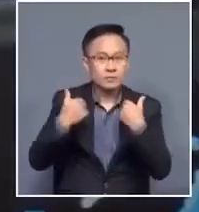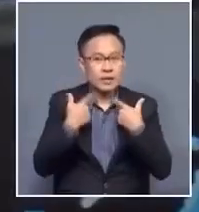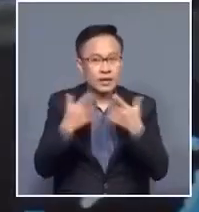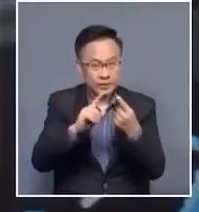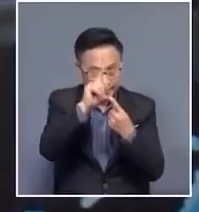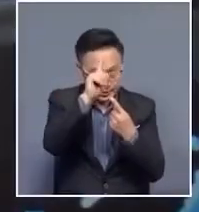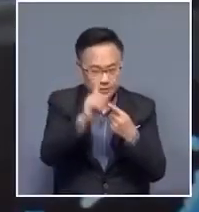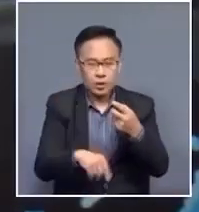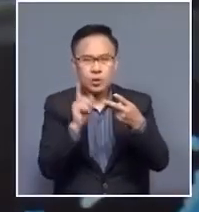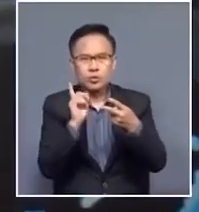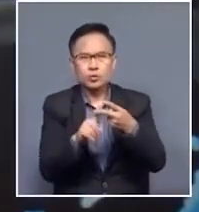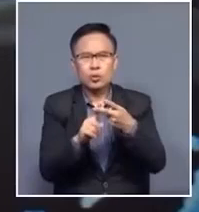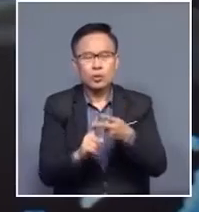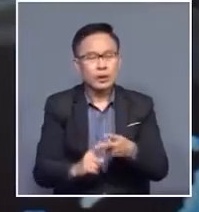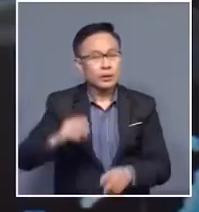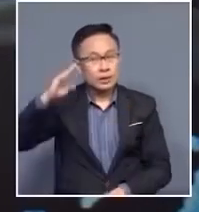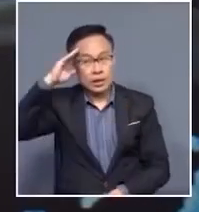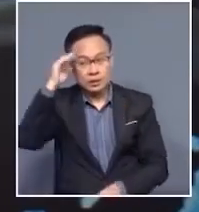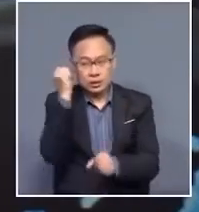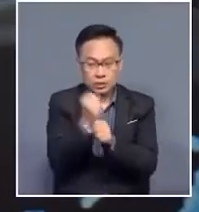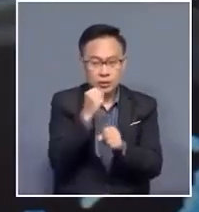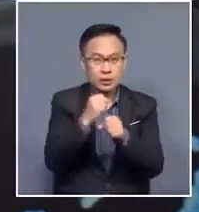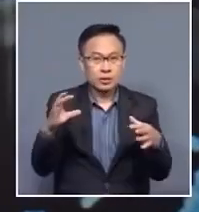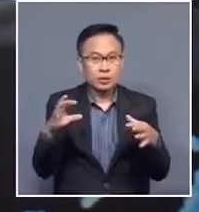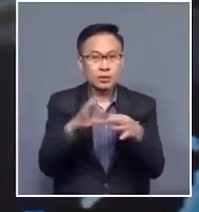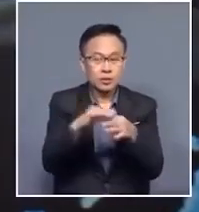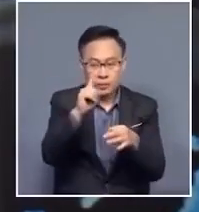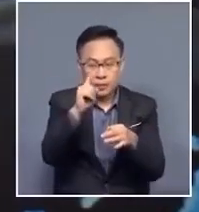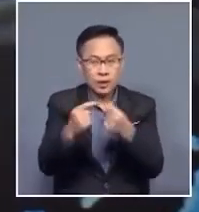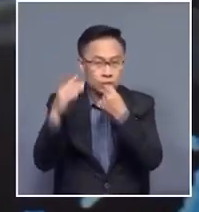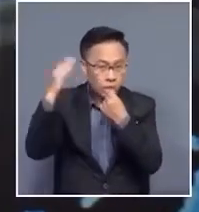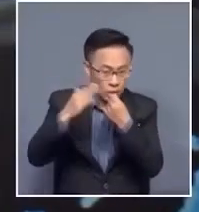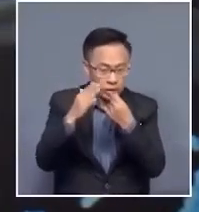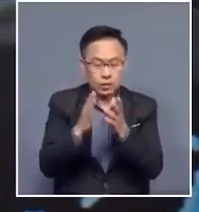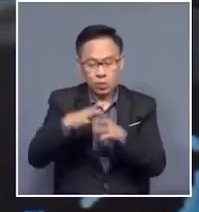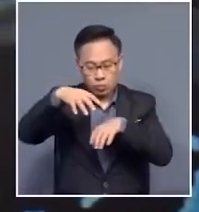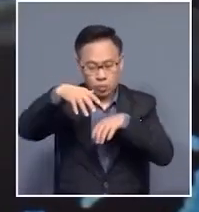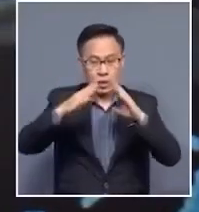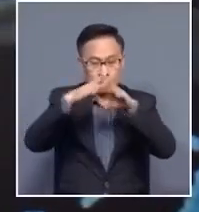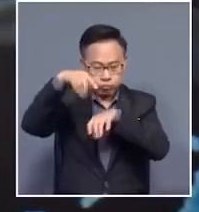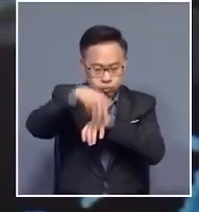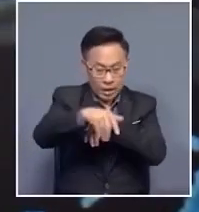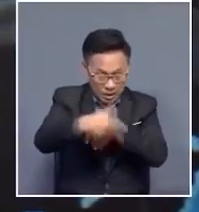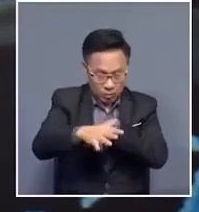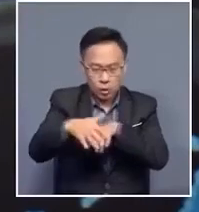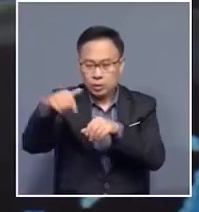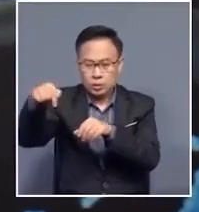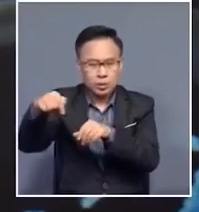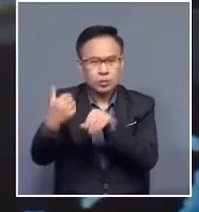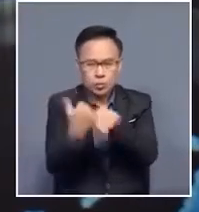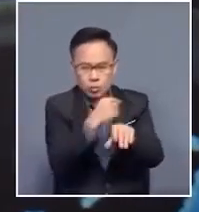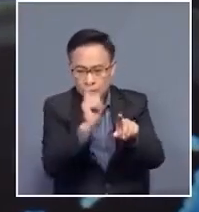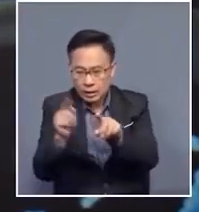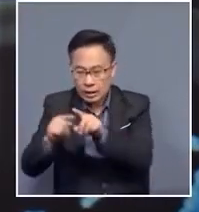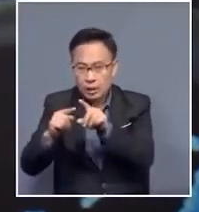ลไปสนับสนุนตำรวจในตามแยกหรือปมคมนาคมต่างๆอันนี้คือเรื่องการอำนวยความสะดวกในการจราจรอันที่3ก็คือเรื่องการประช